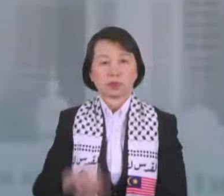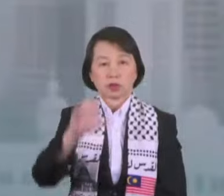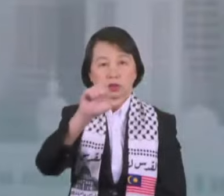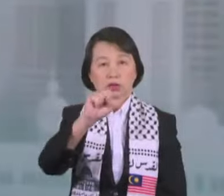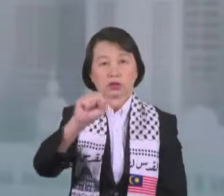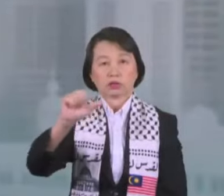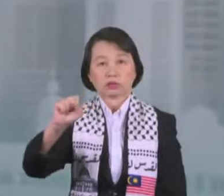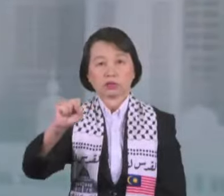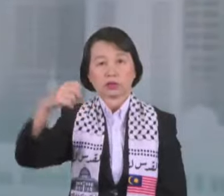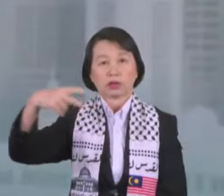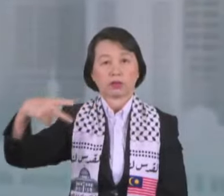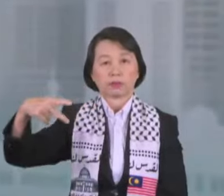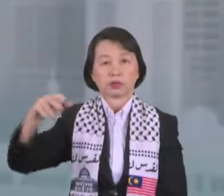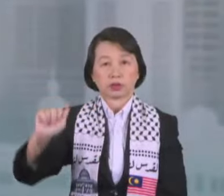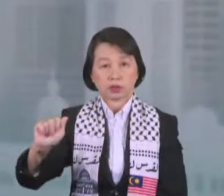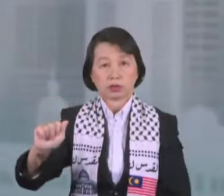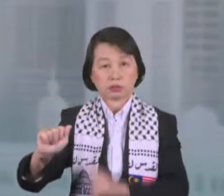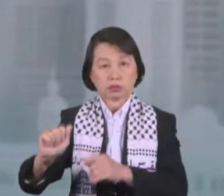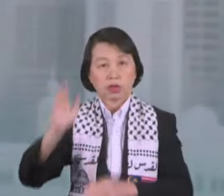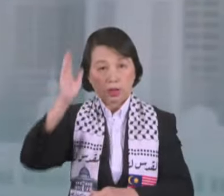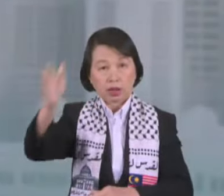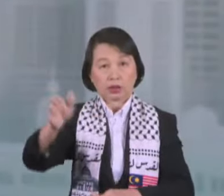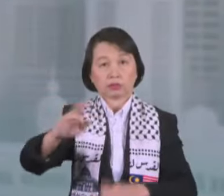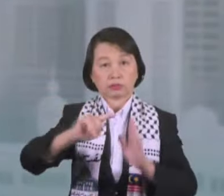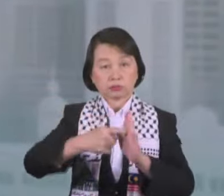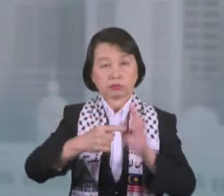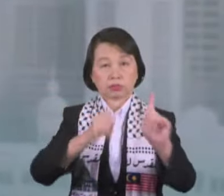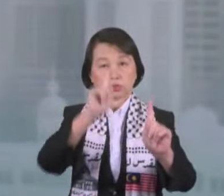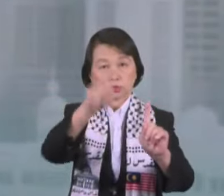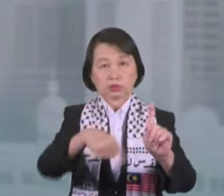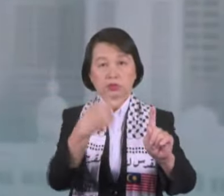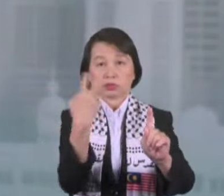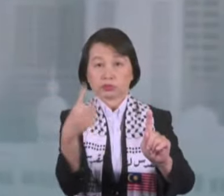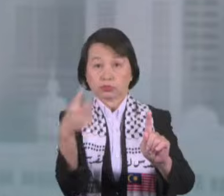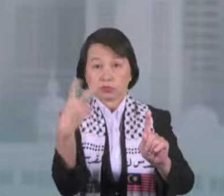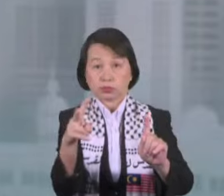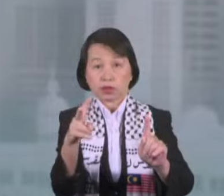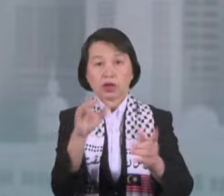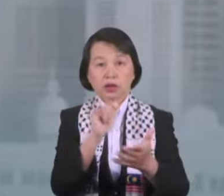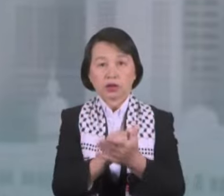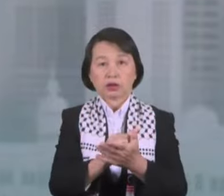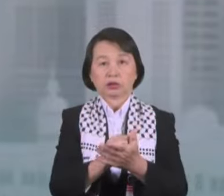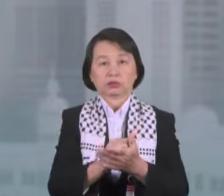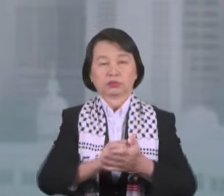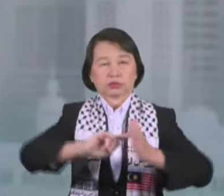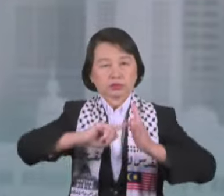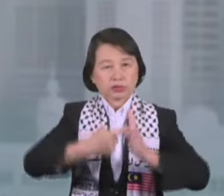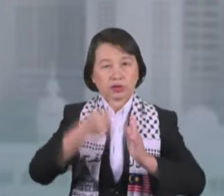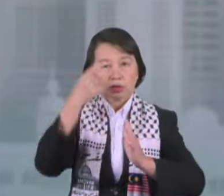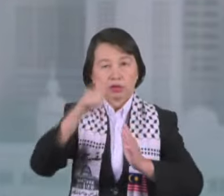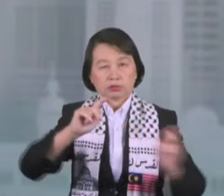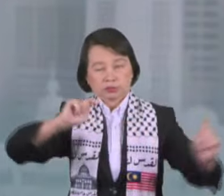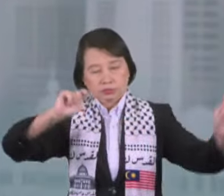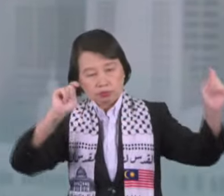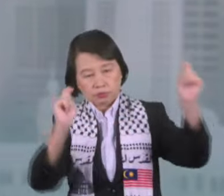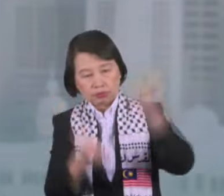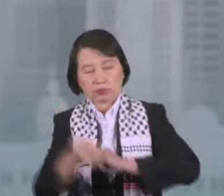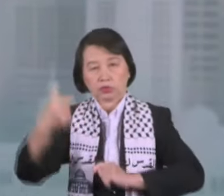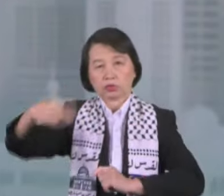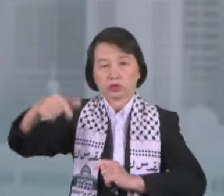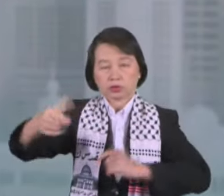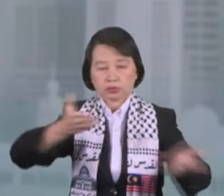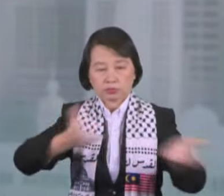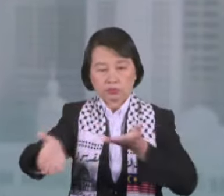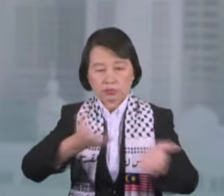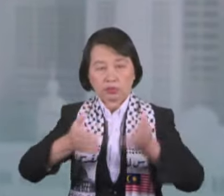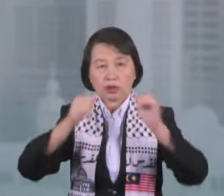Sistem Saraan Perkhidmatan Awam SSPA yang bakal dilaksana 1 Disember ini merupakan satu titik tolak bagi mereformasi kualiti